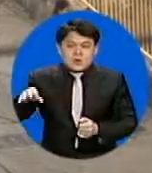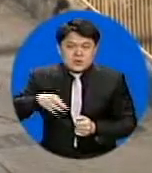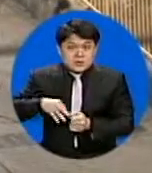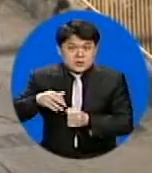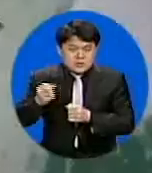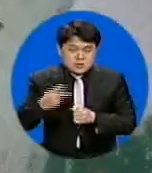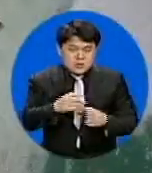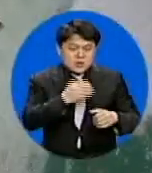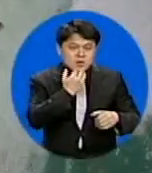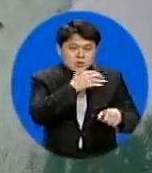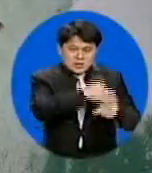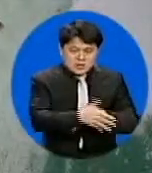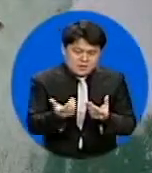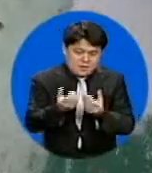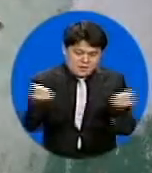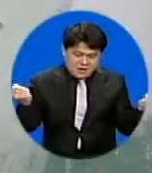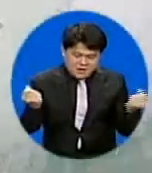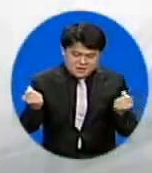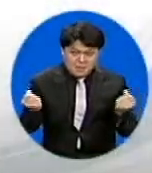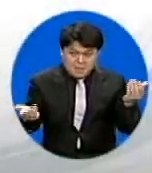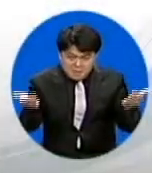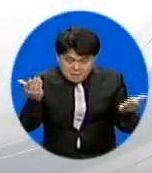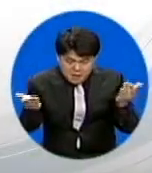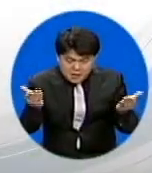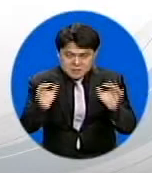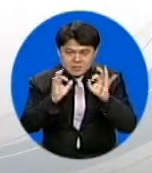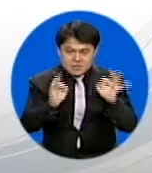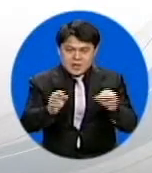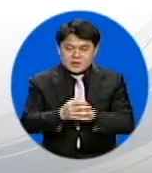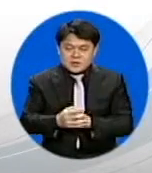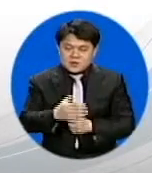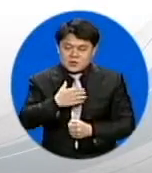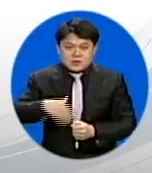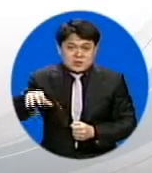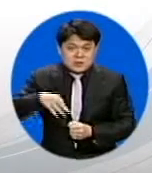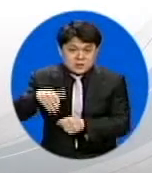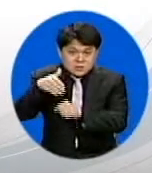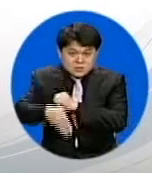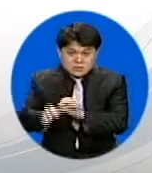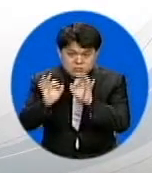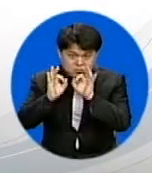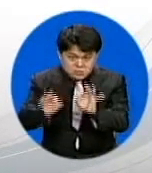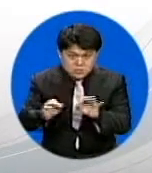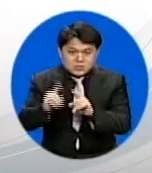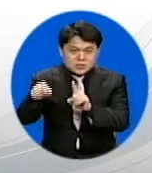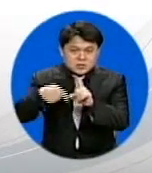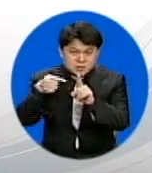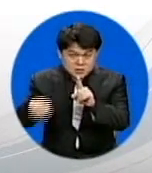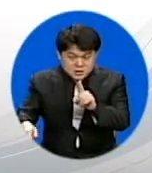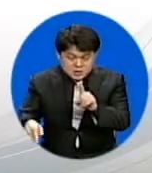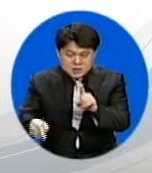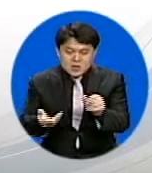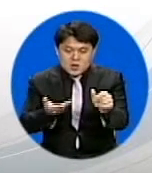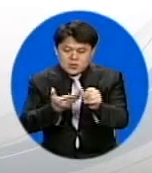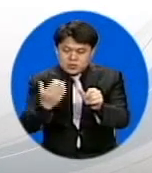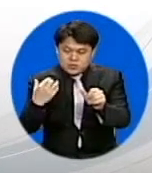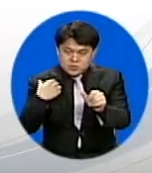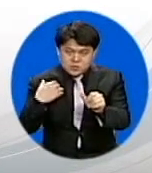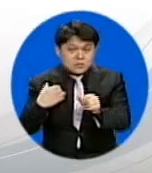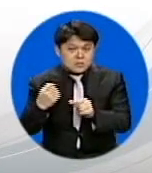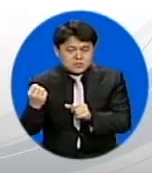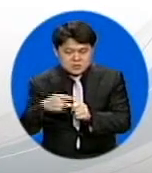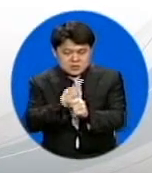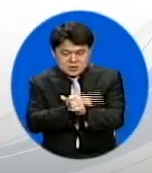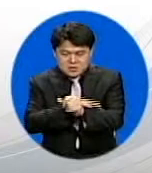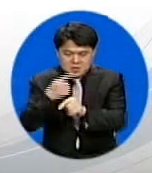서울형 기초보장제도로 나눠 분석해보면 우선 국민기초생활보장제도에서 1인 가구의 부양 의무자 부양